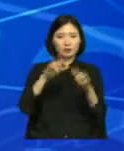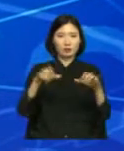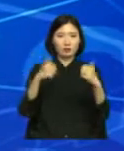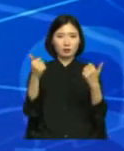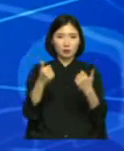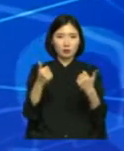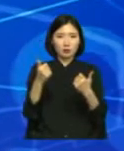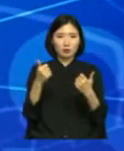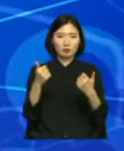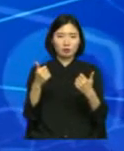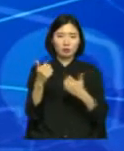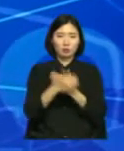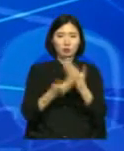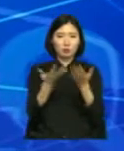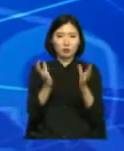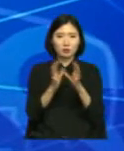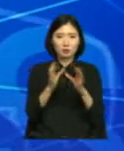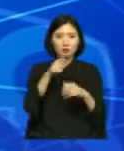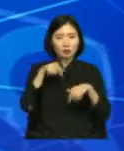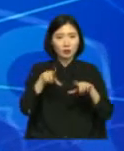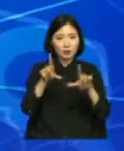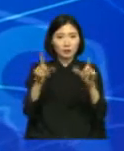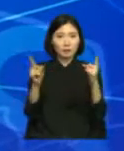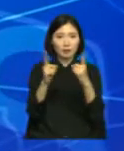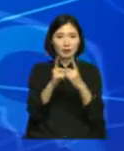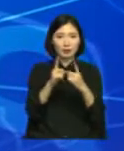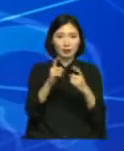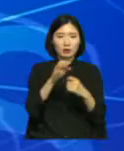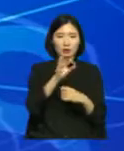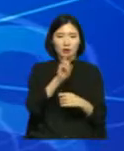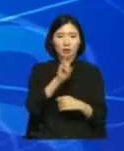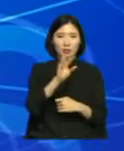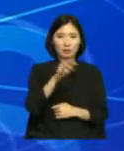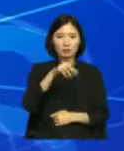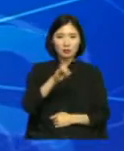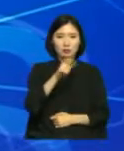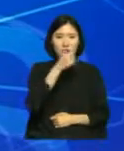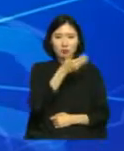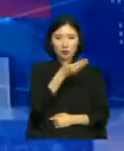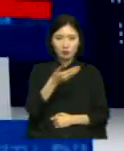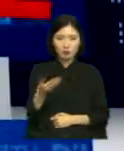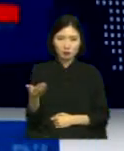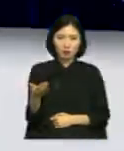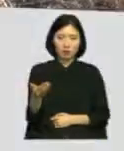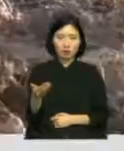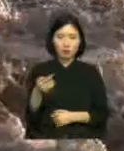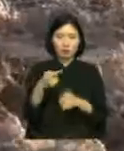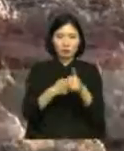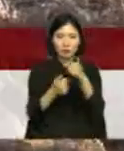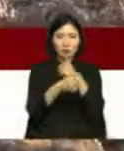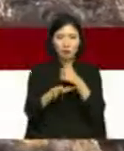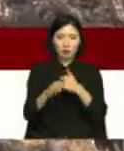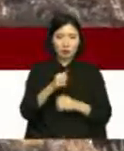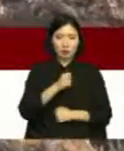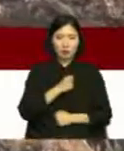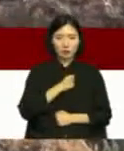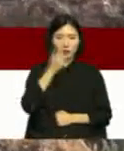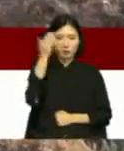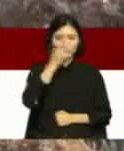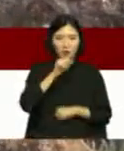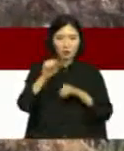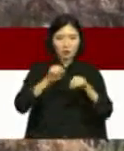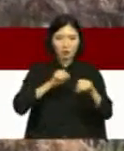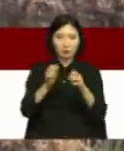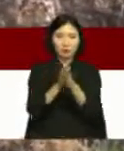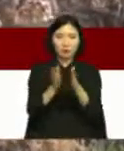강남구의회 의원봉사단은 최근 물의 날을 맞아 양재천에서 생태환경 보전 정화 캠페인을 펼쳤습니다.